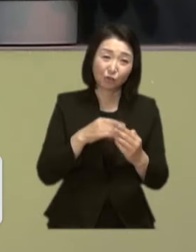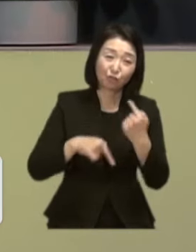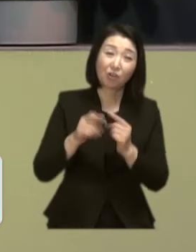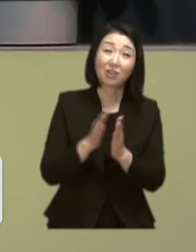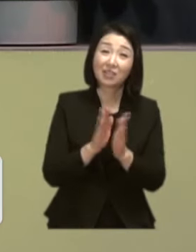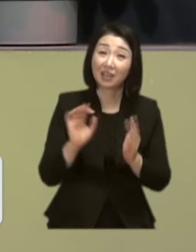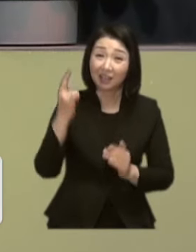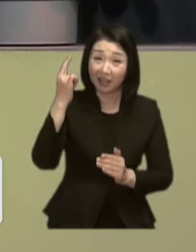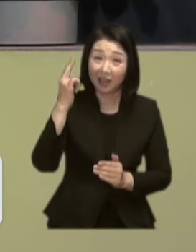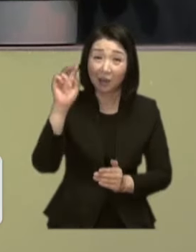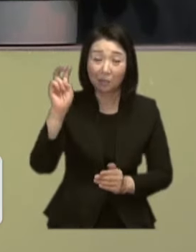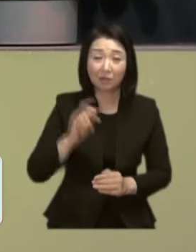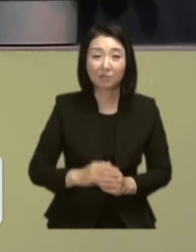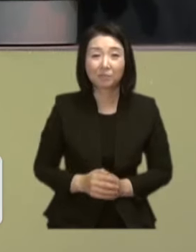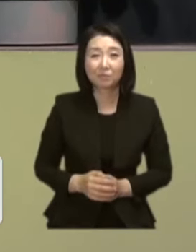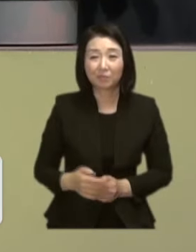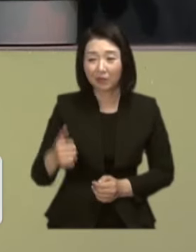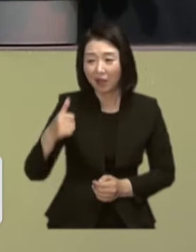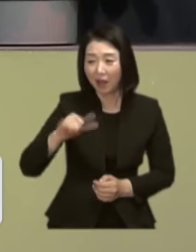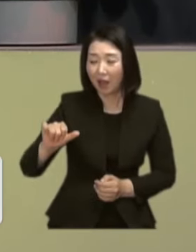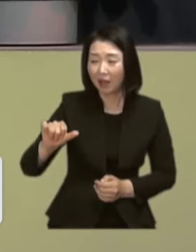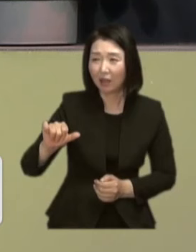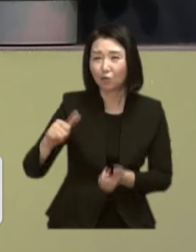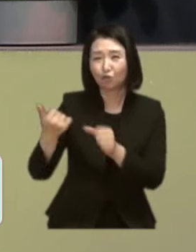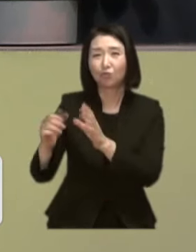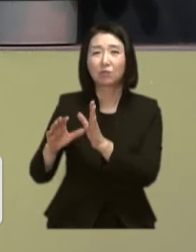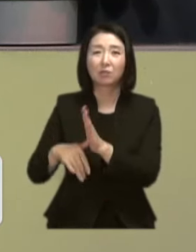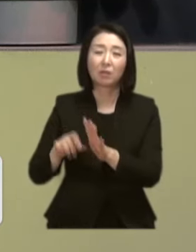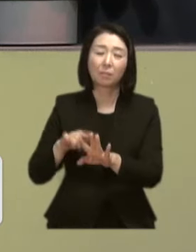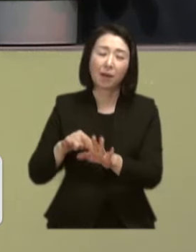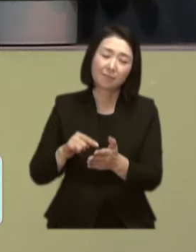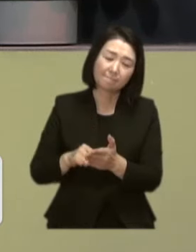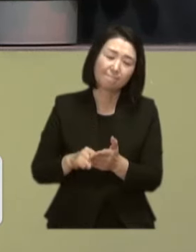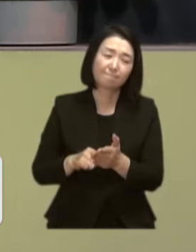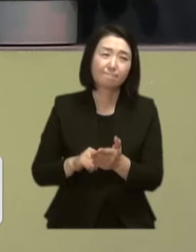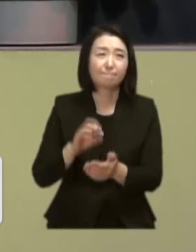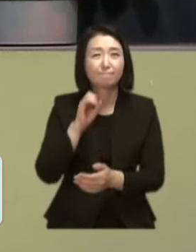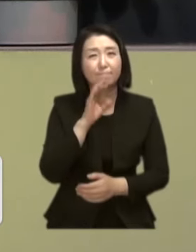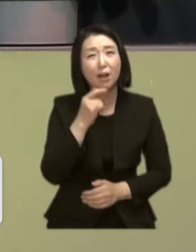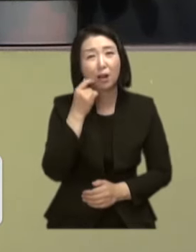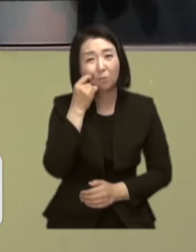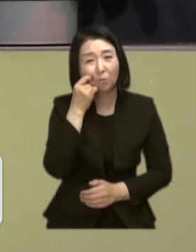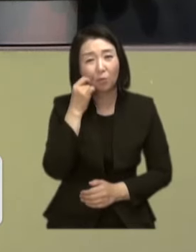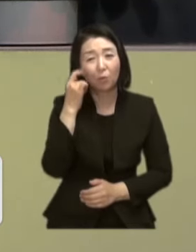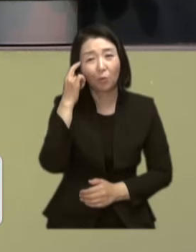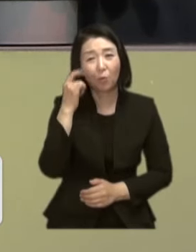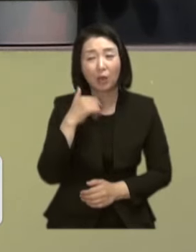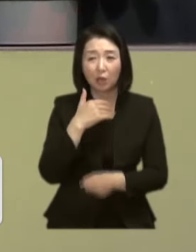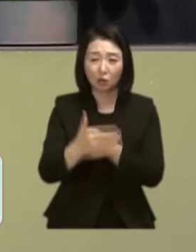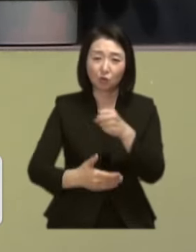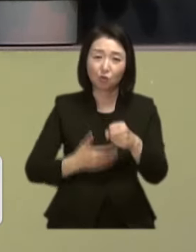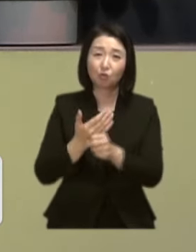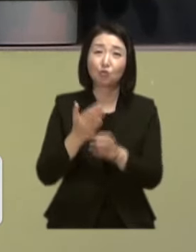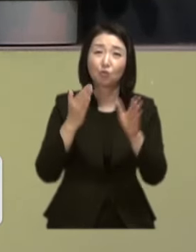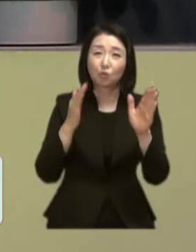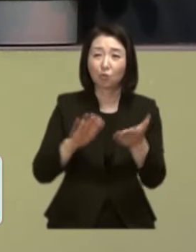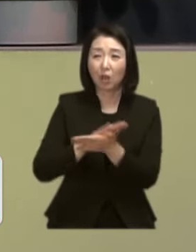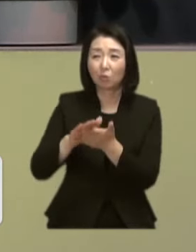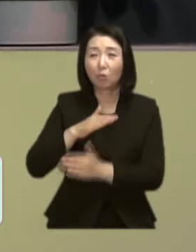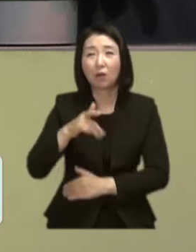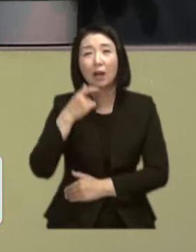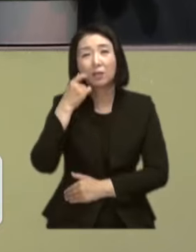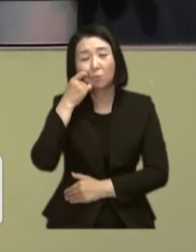아이가 세상을 떠날 때 그 심정은 말할 수 없지요. 그렇죠. 한 번도 저희가 아이가 9년이 되도록 놀러 가본 적도 없고 나가본